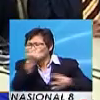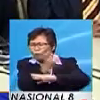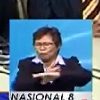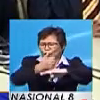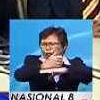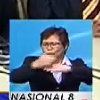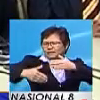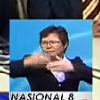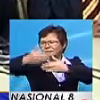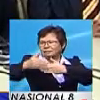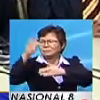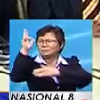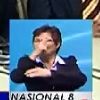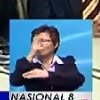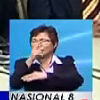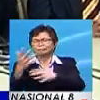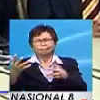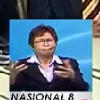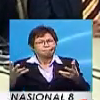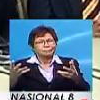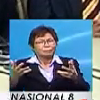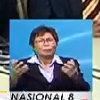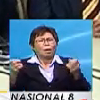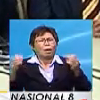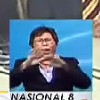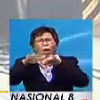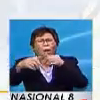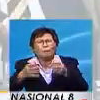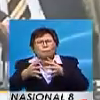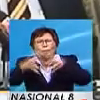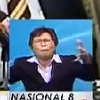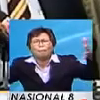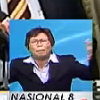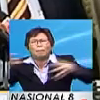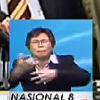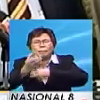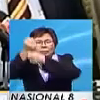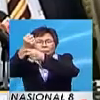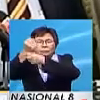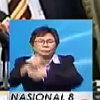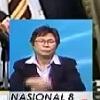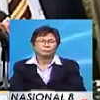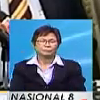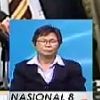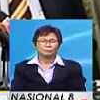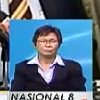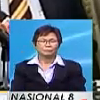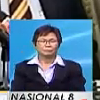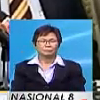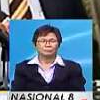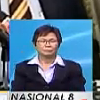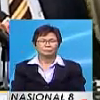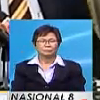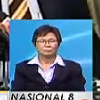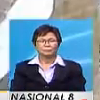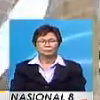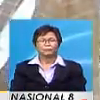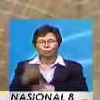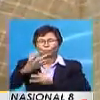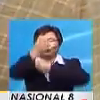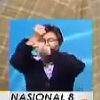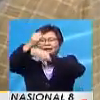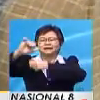next government but how much majority we have God willing Yes God